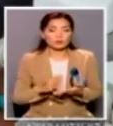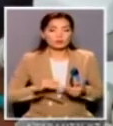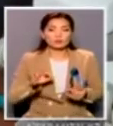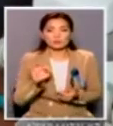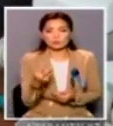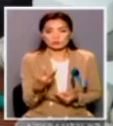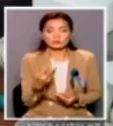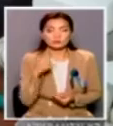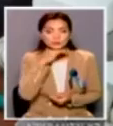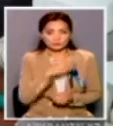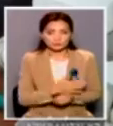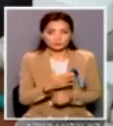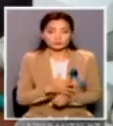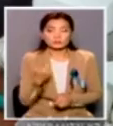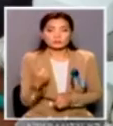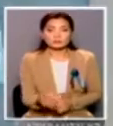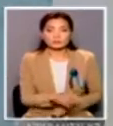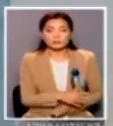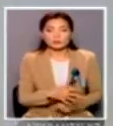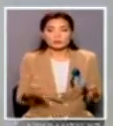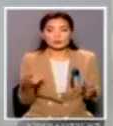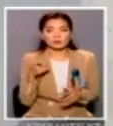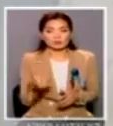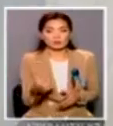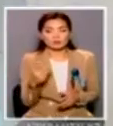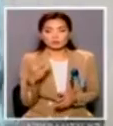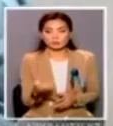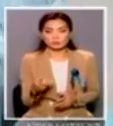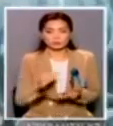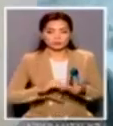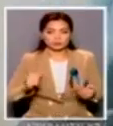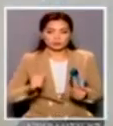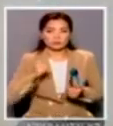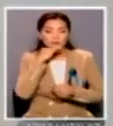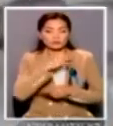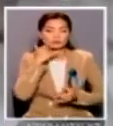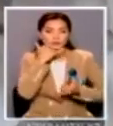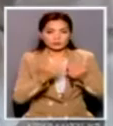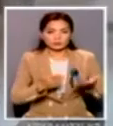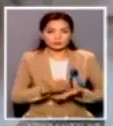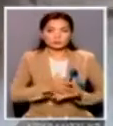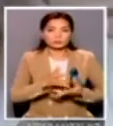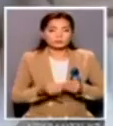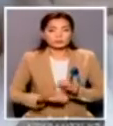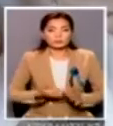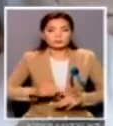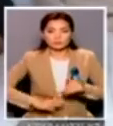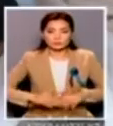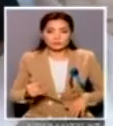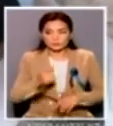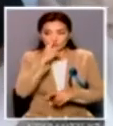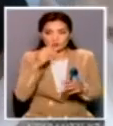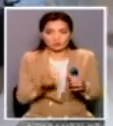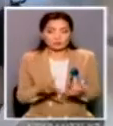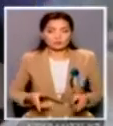станцию скорой помощи. В день поступает около 1300 вызовов и много звонков. Из-за нехватки специалистов